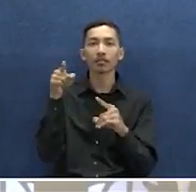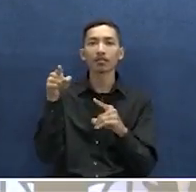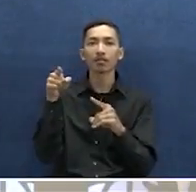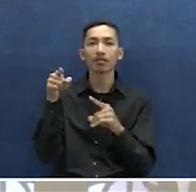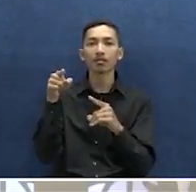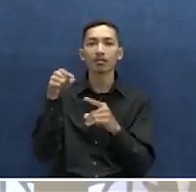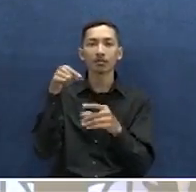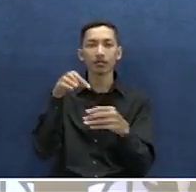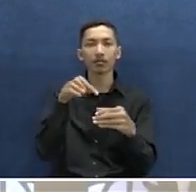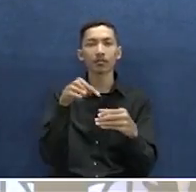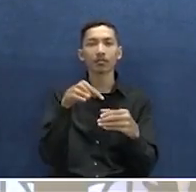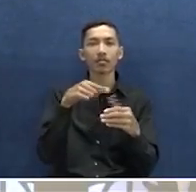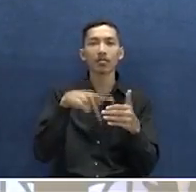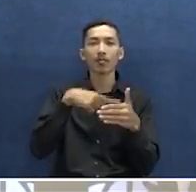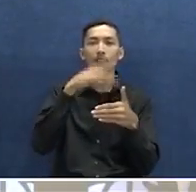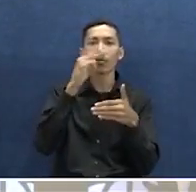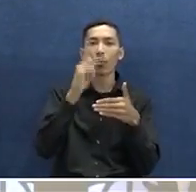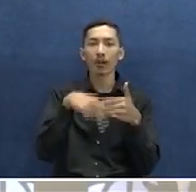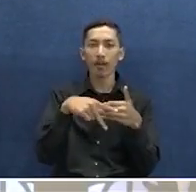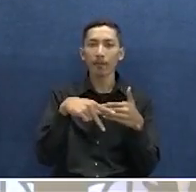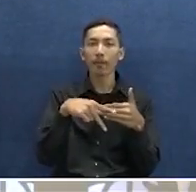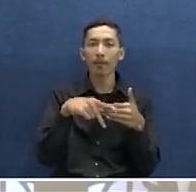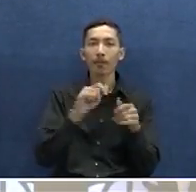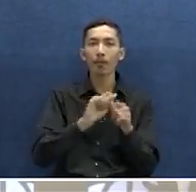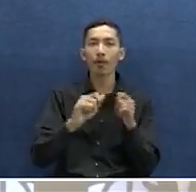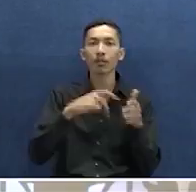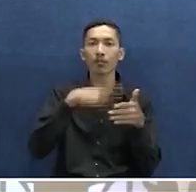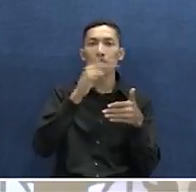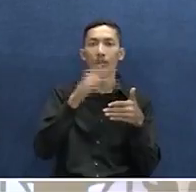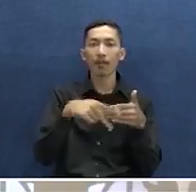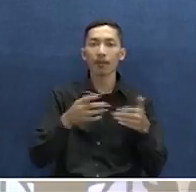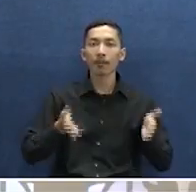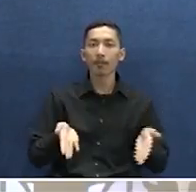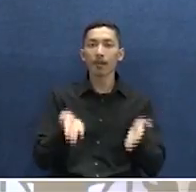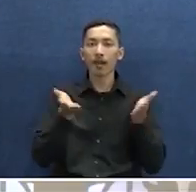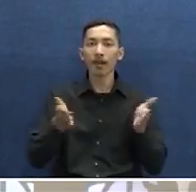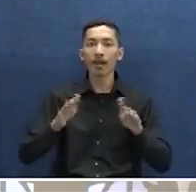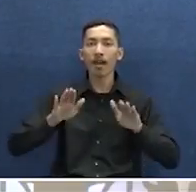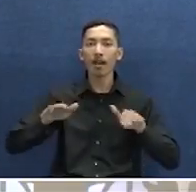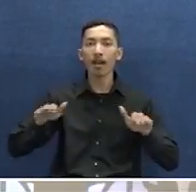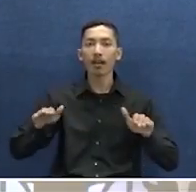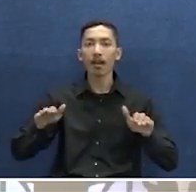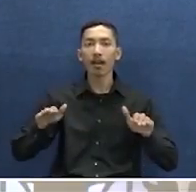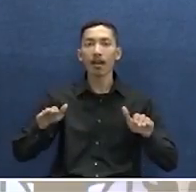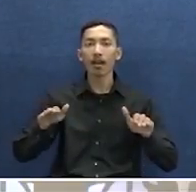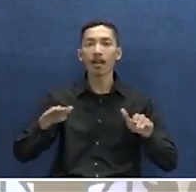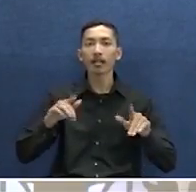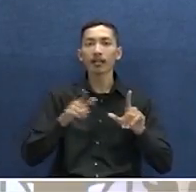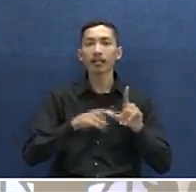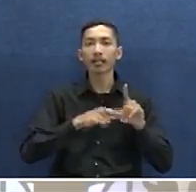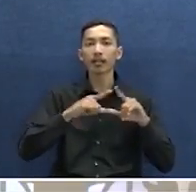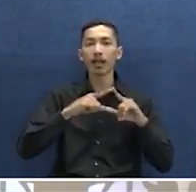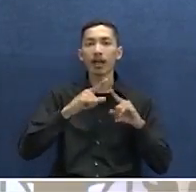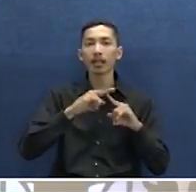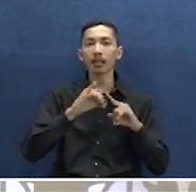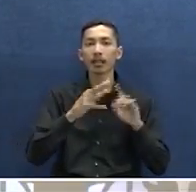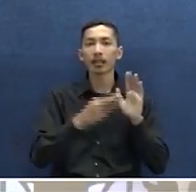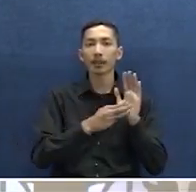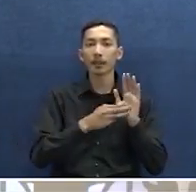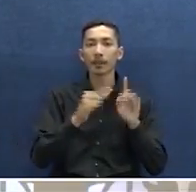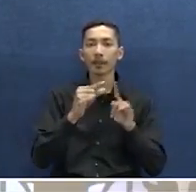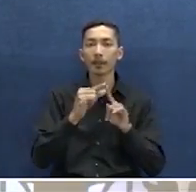kayak apa ya mereka program memberdayakan anak yatim piatu ya tapi si anak yatim yaitu dibikin kayak kita